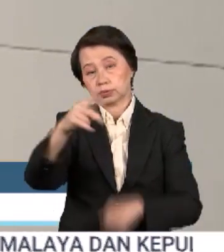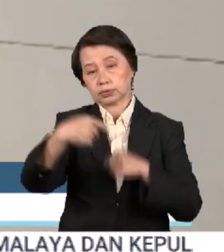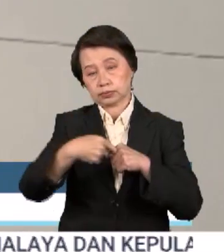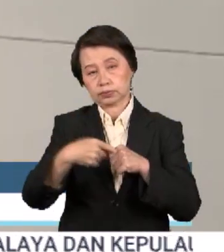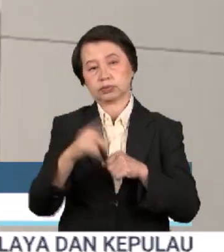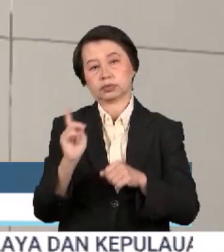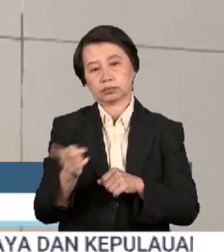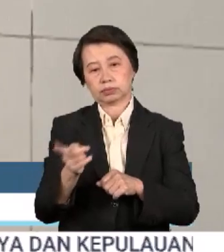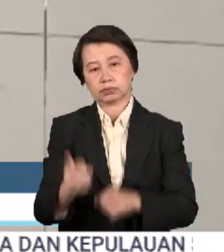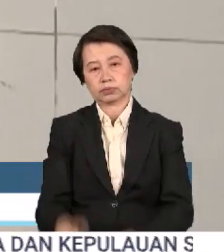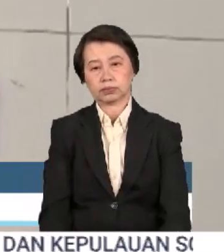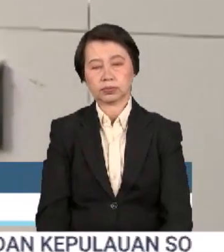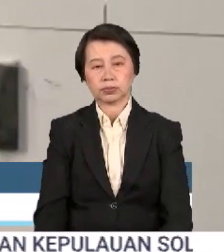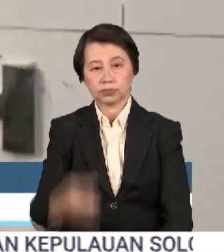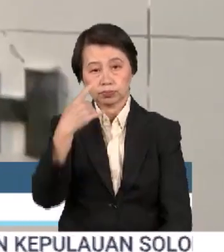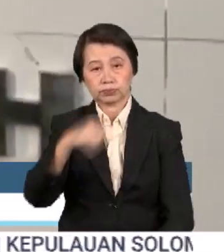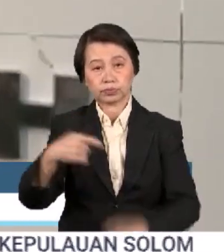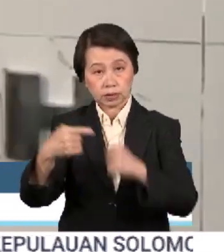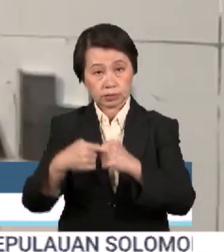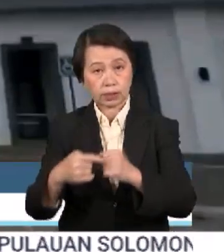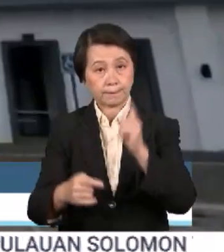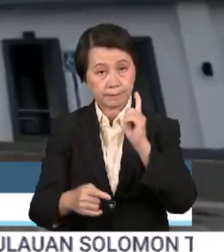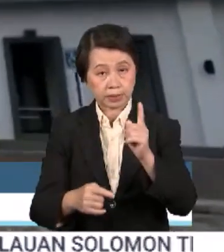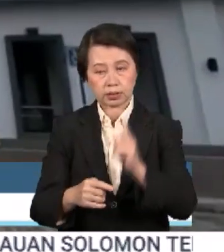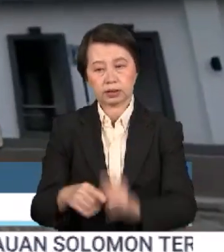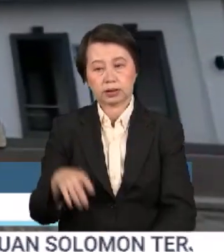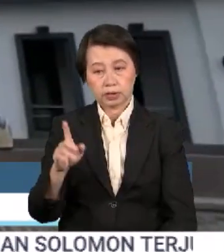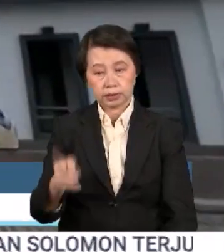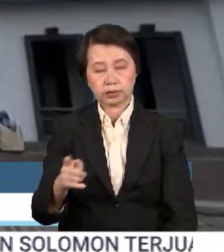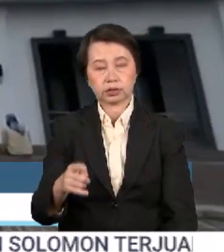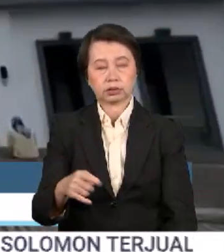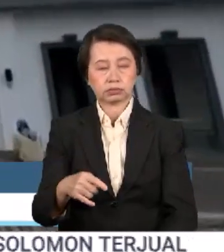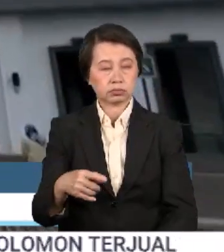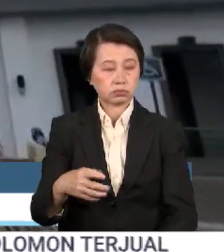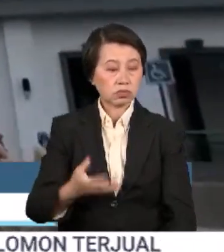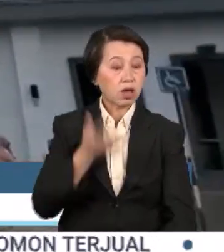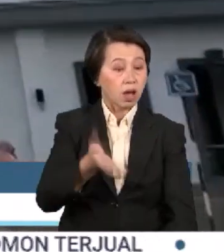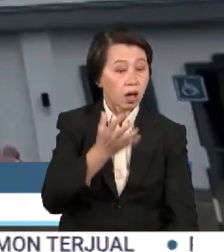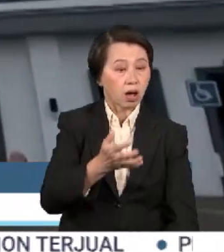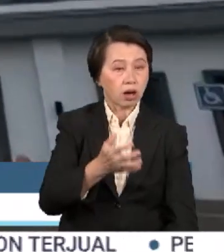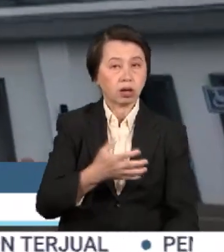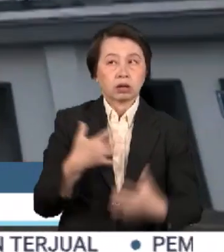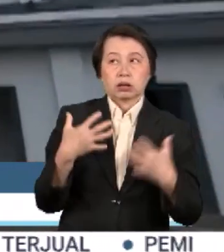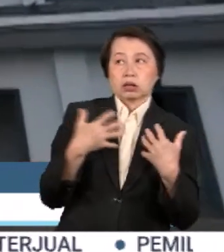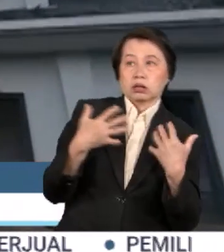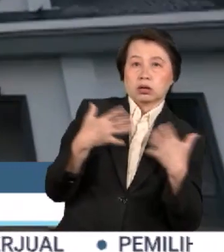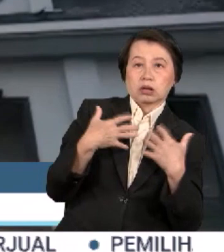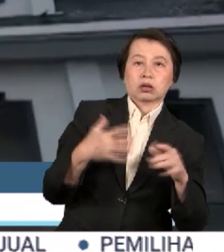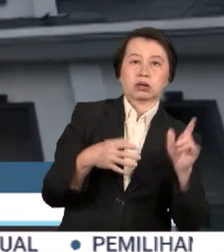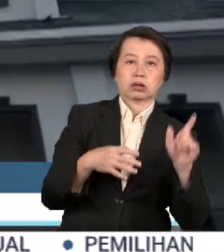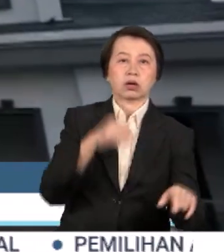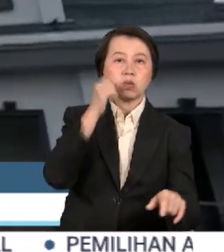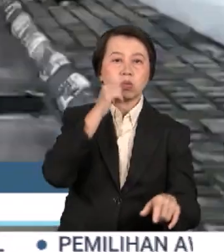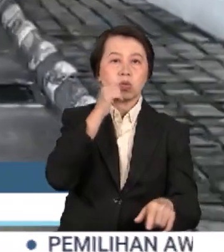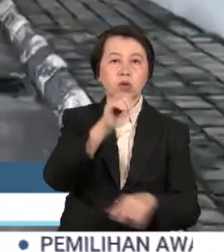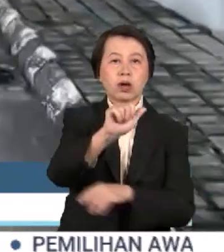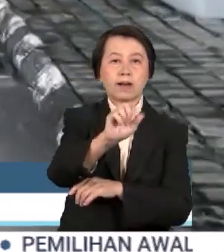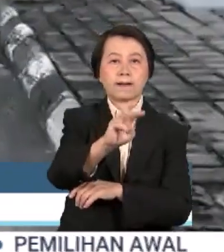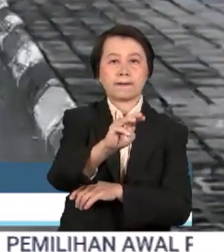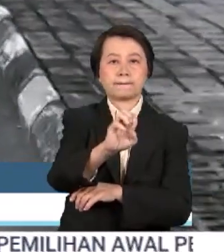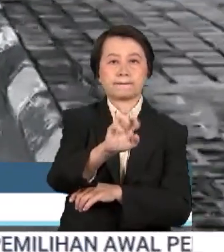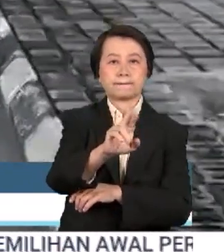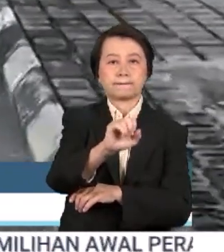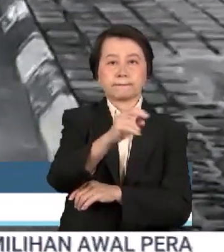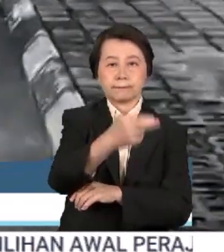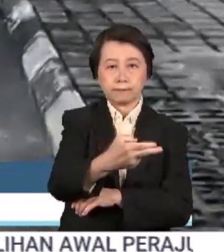pertuduhan untuk pertuduhan pertama dia didakwa menakutkan secara jenayah terhadap mangsa Amirah Atikah